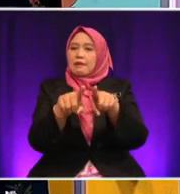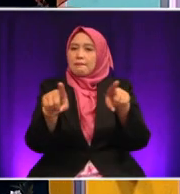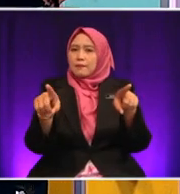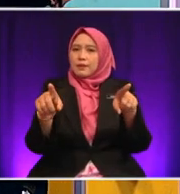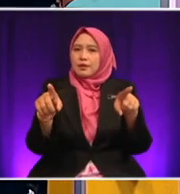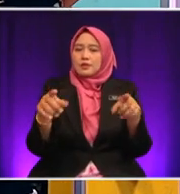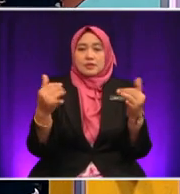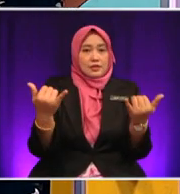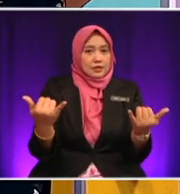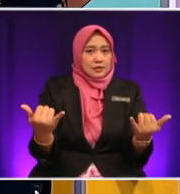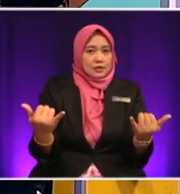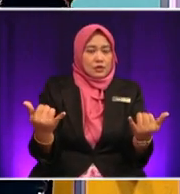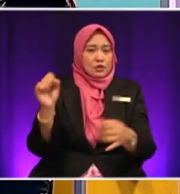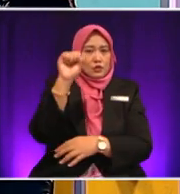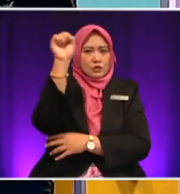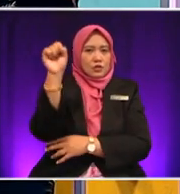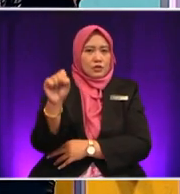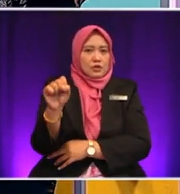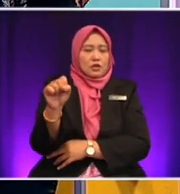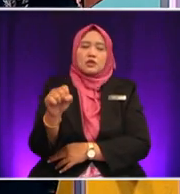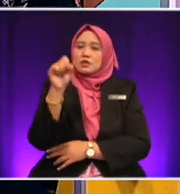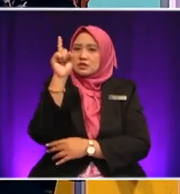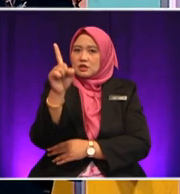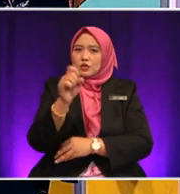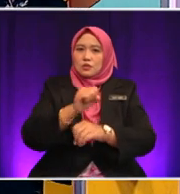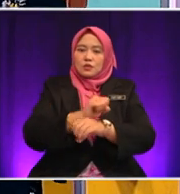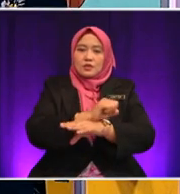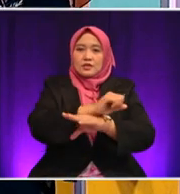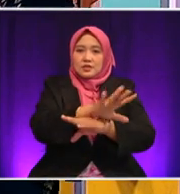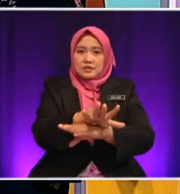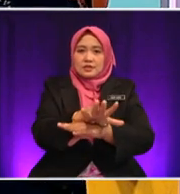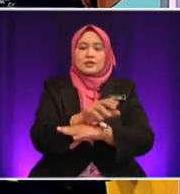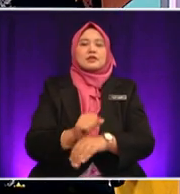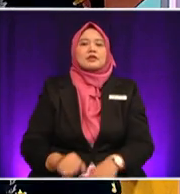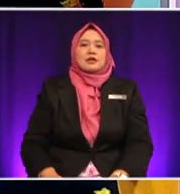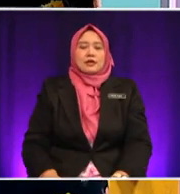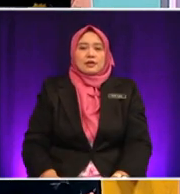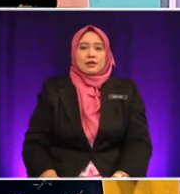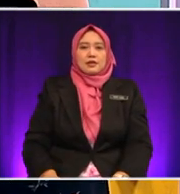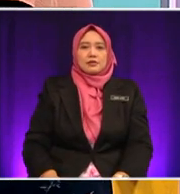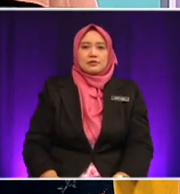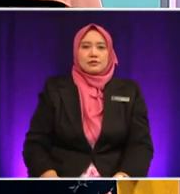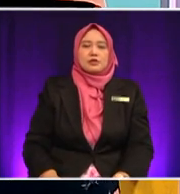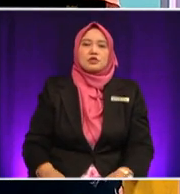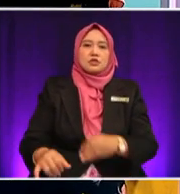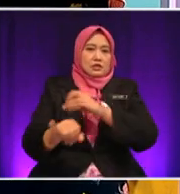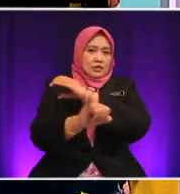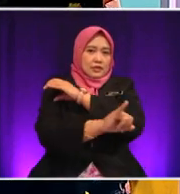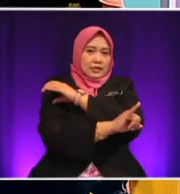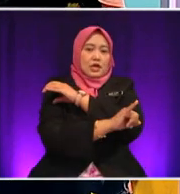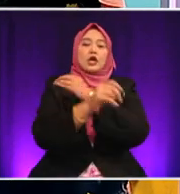tersebut kepada negara satu implikasi jenayah tersebut kepada negara